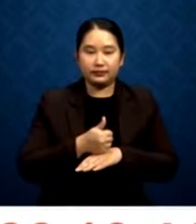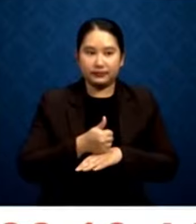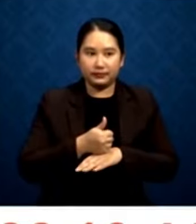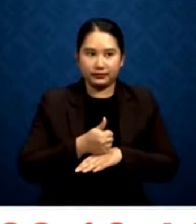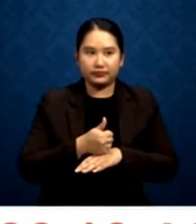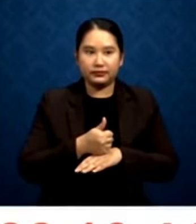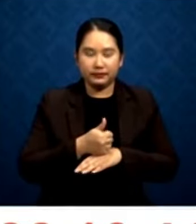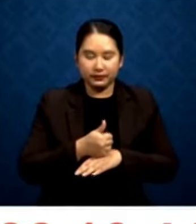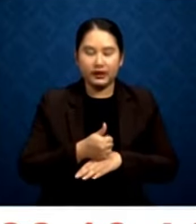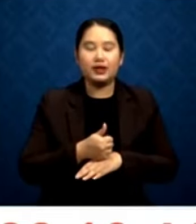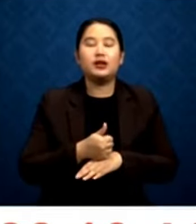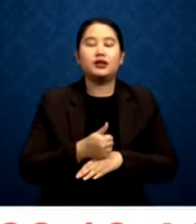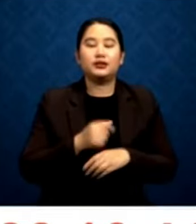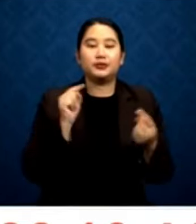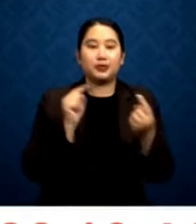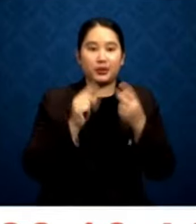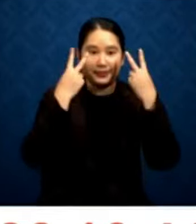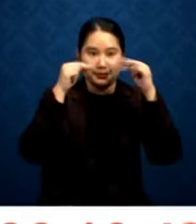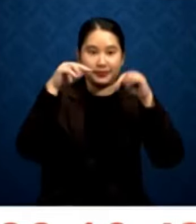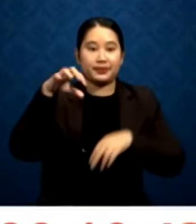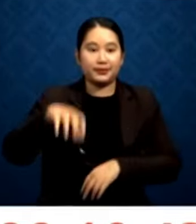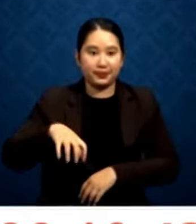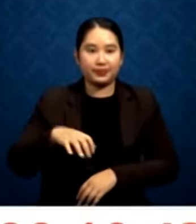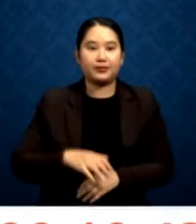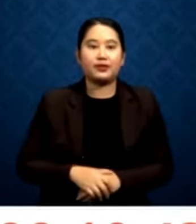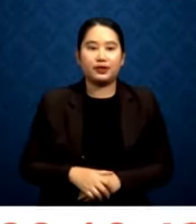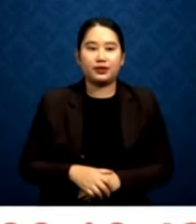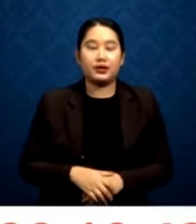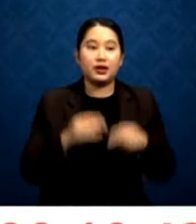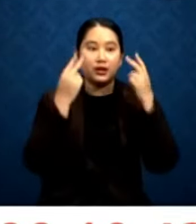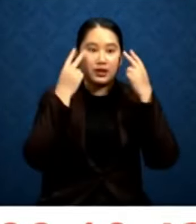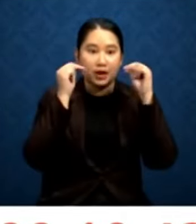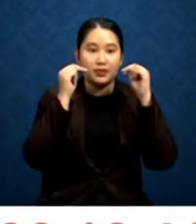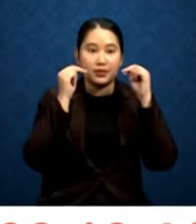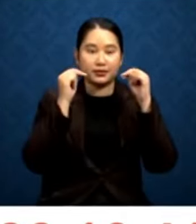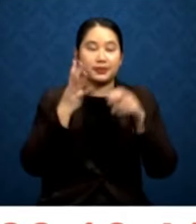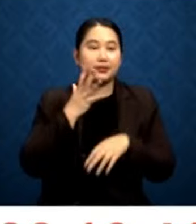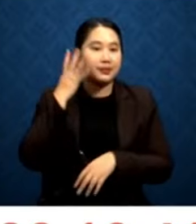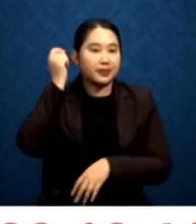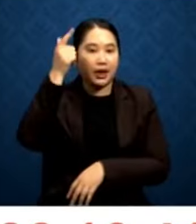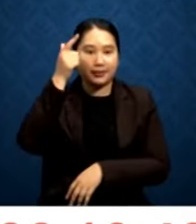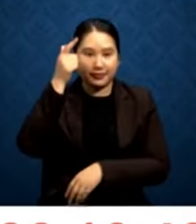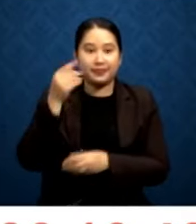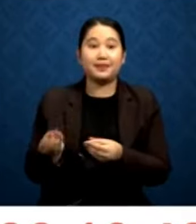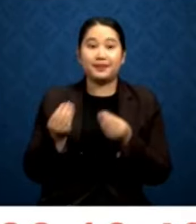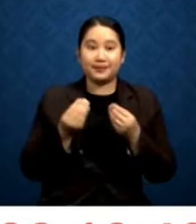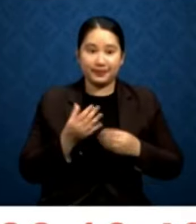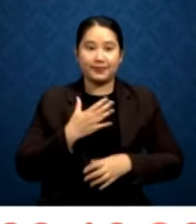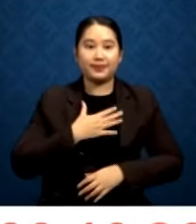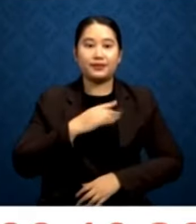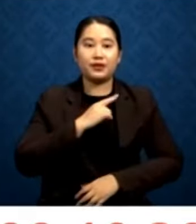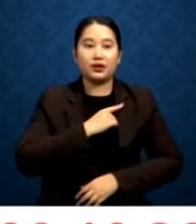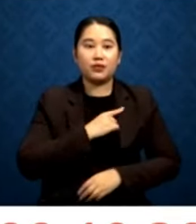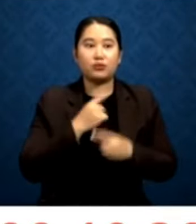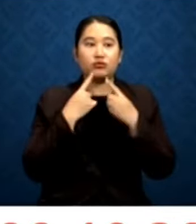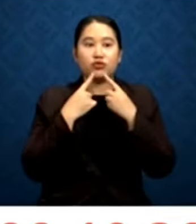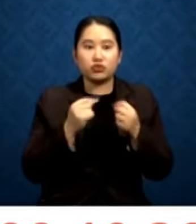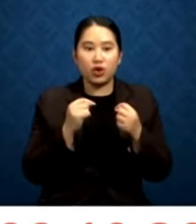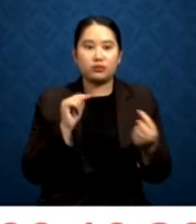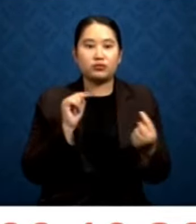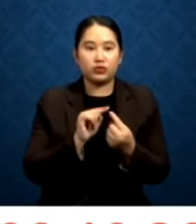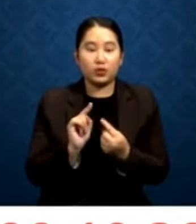ายกรัมตรีทานได้รับ Afterwards, ต่อแบคุณธุพ